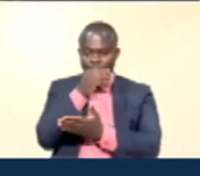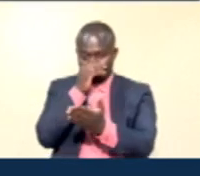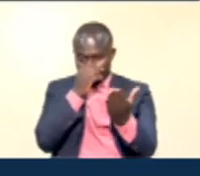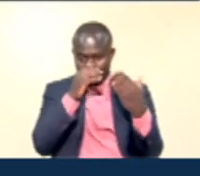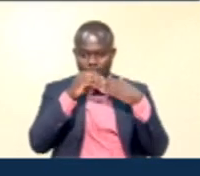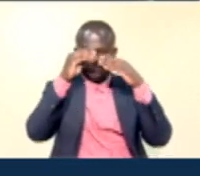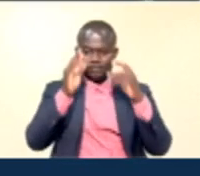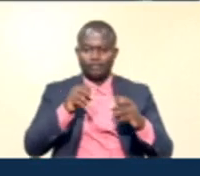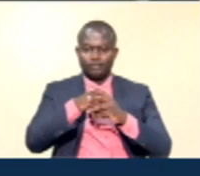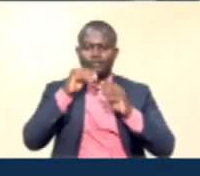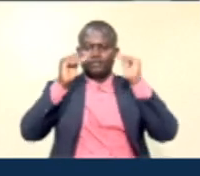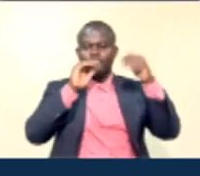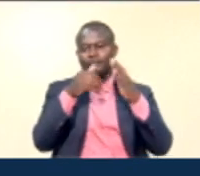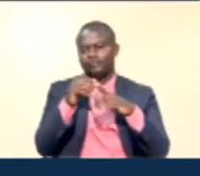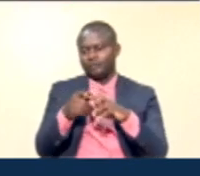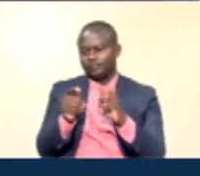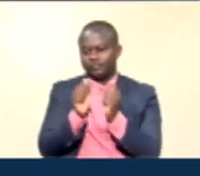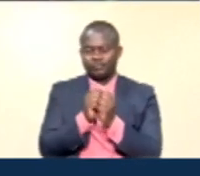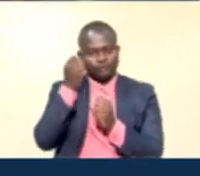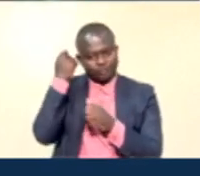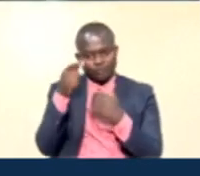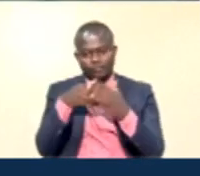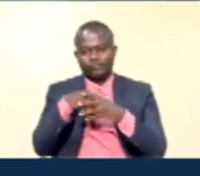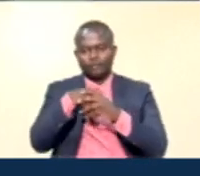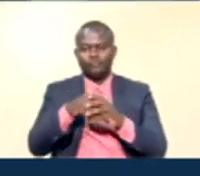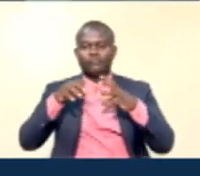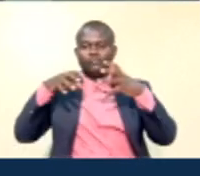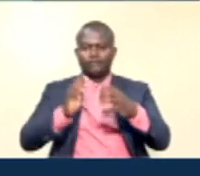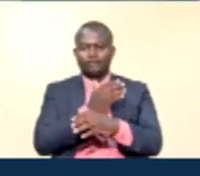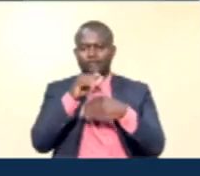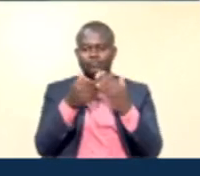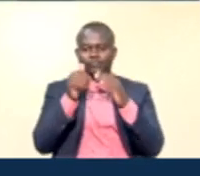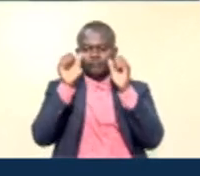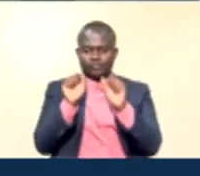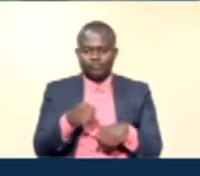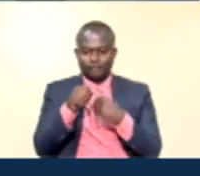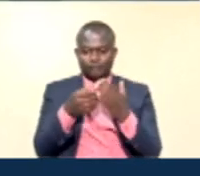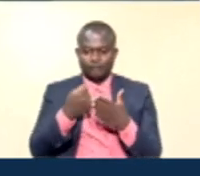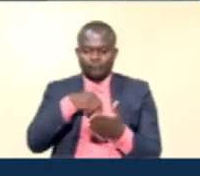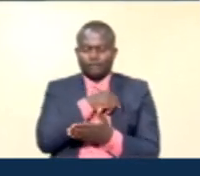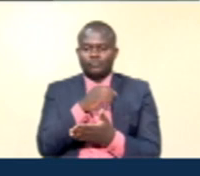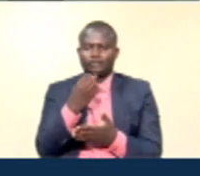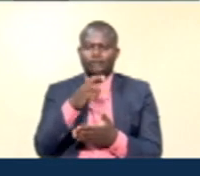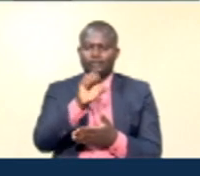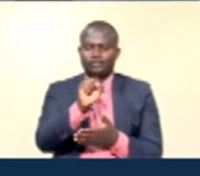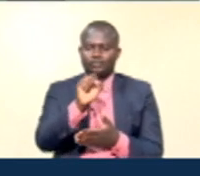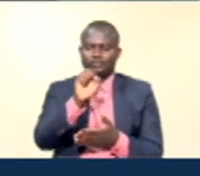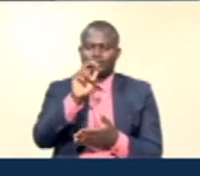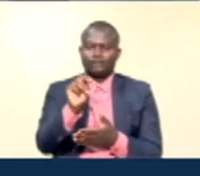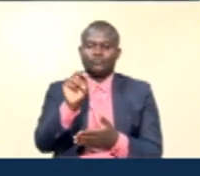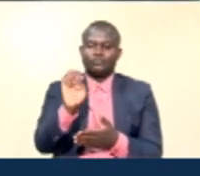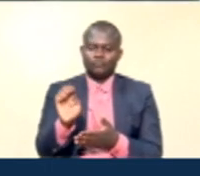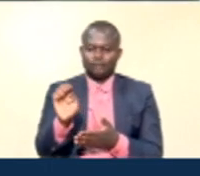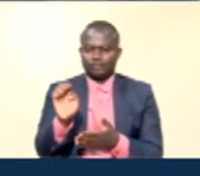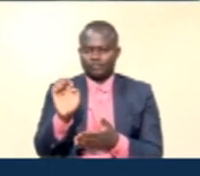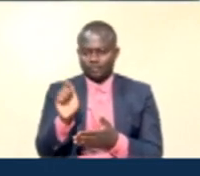abayobozi mu nzego zitandukanye ndere no muri industry y'umuziki birashoboka Chris Neat ni urugero Chris Neat